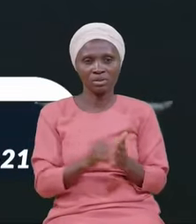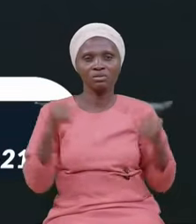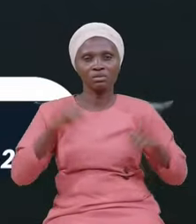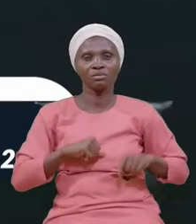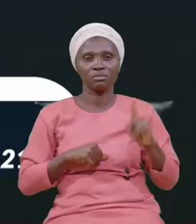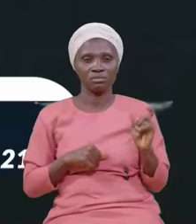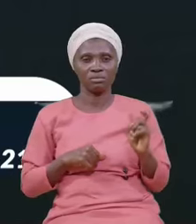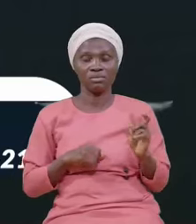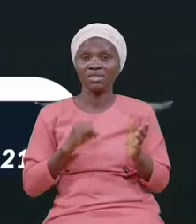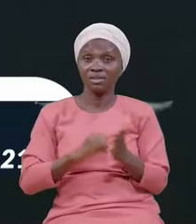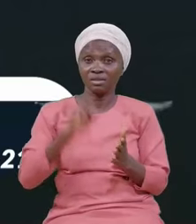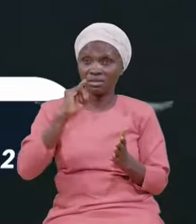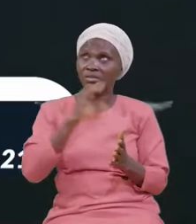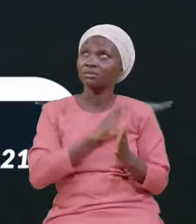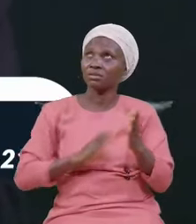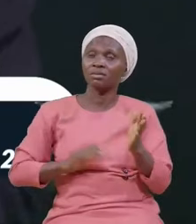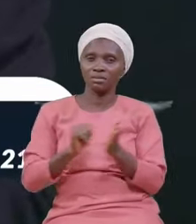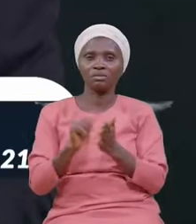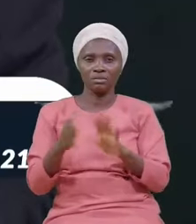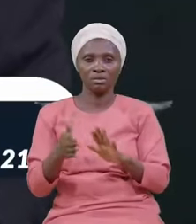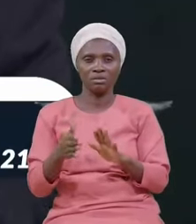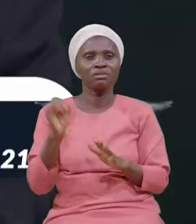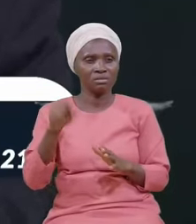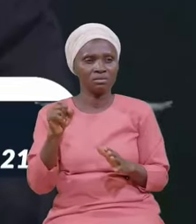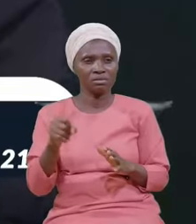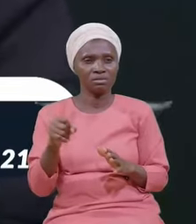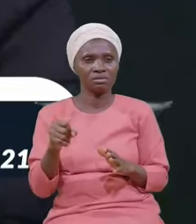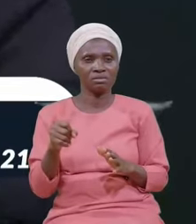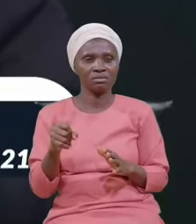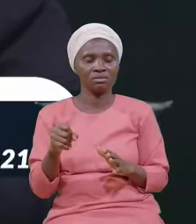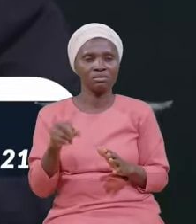Qui les condamnera? Christ est mort, bien plus. Il est